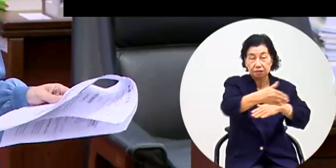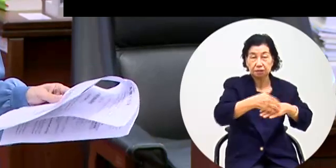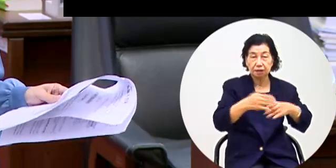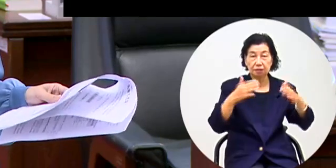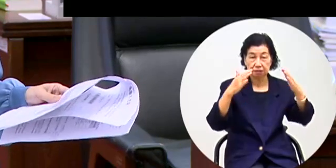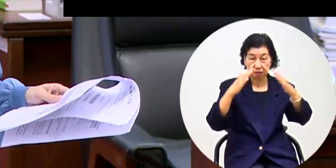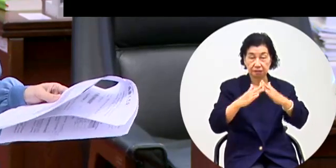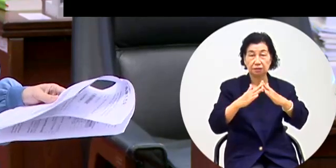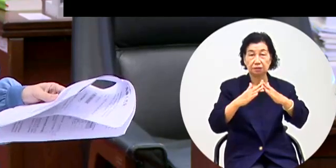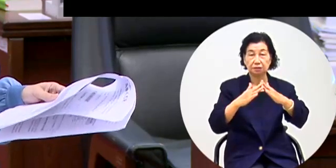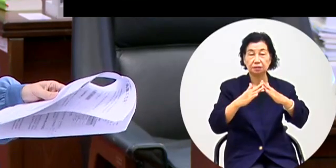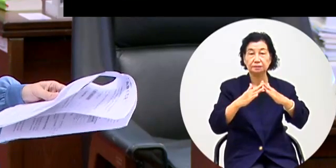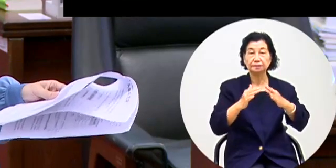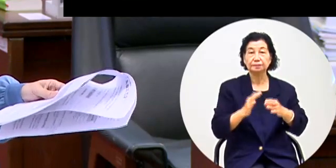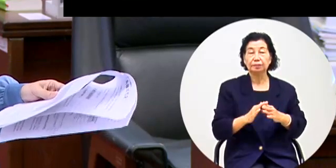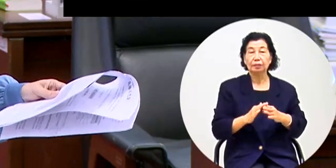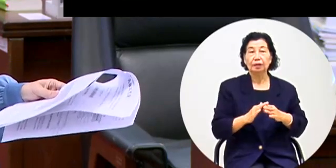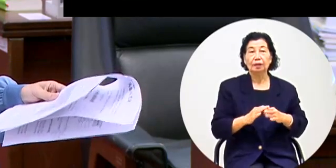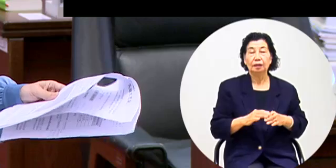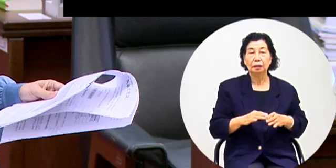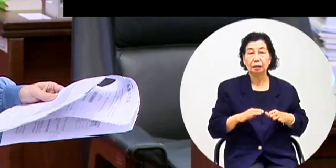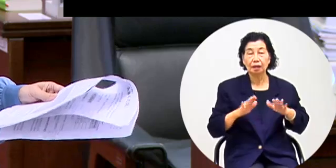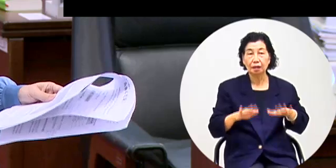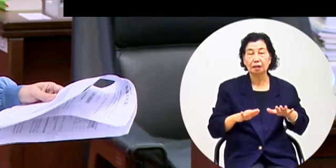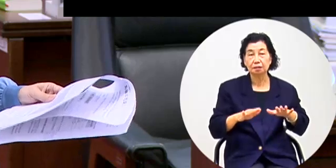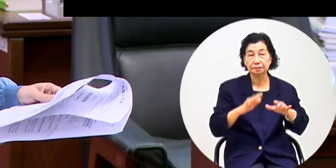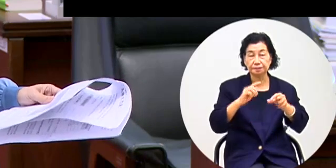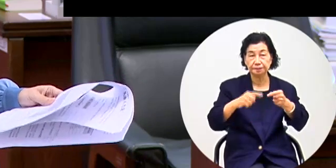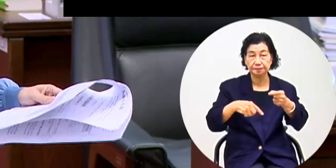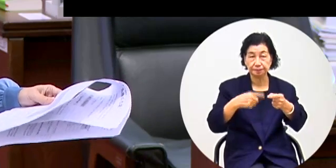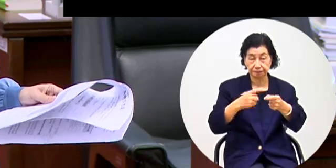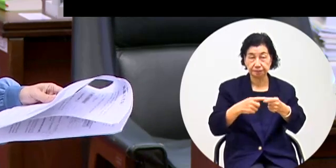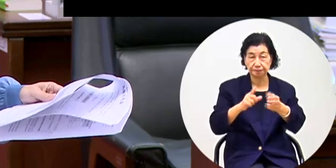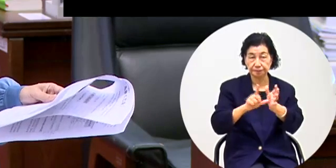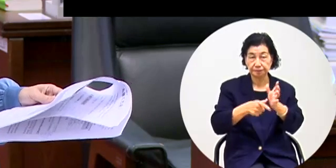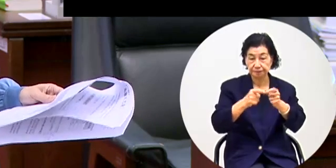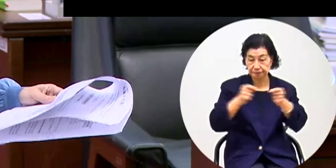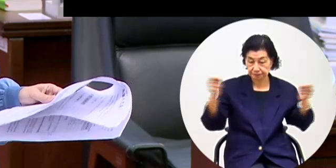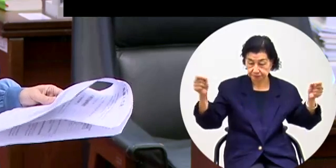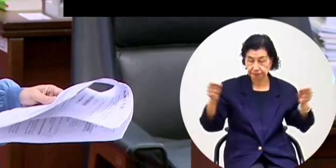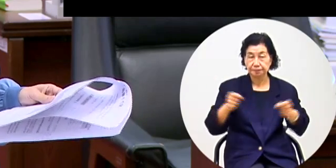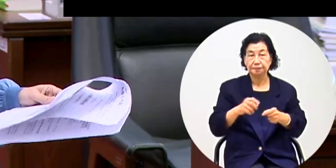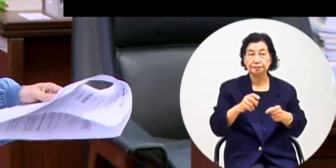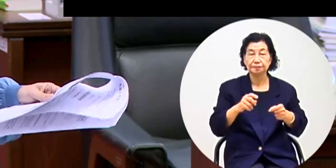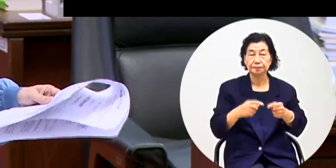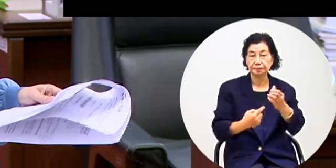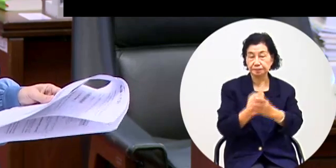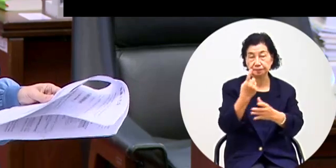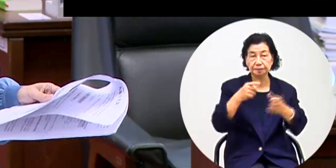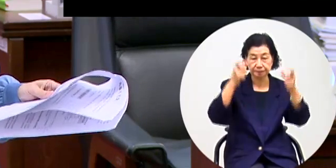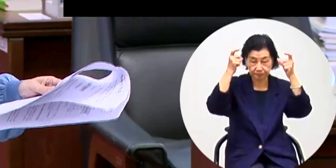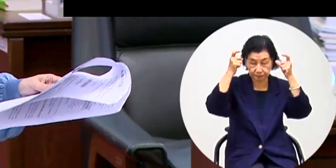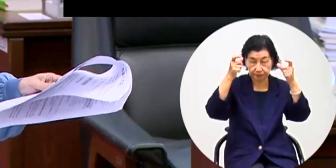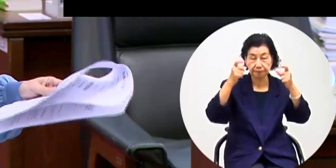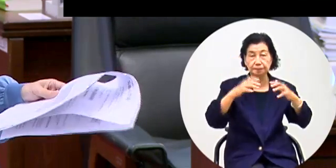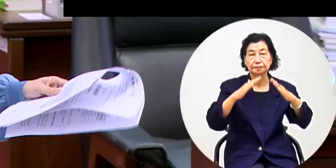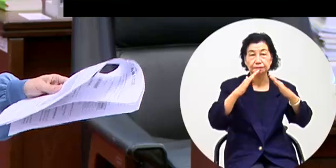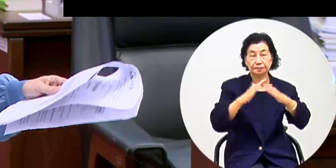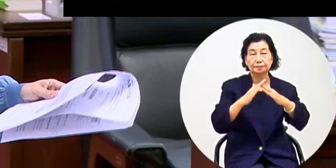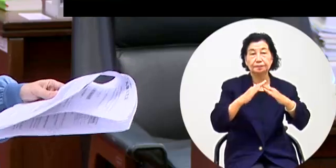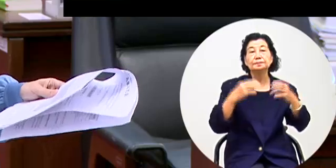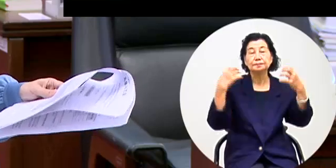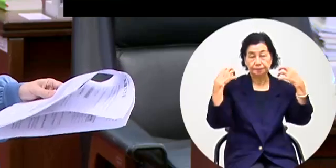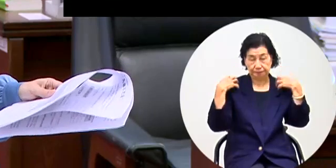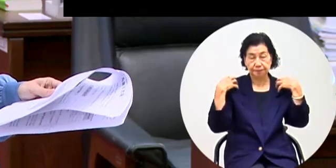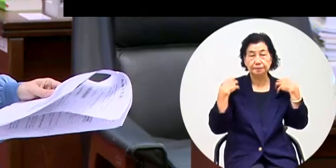才开始运回去，但是长期以来都是东西高雄市自己在处理这个问题啊，所以这个数字其实是不为过的、啊。希望他们可